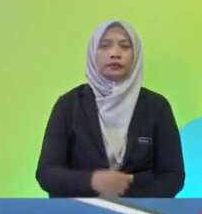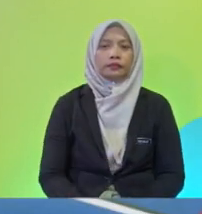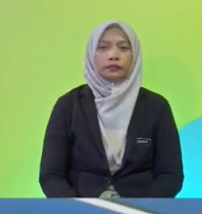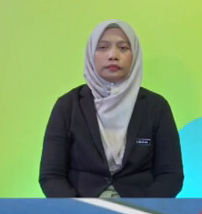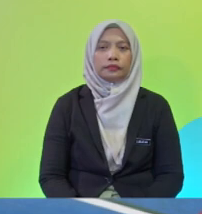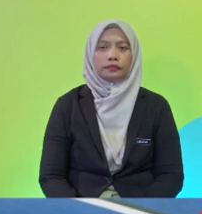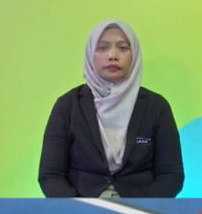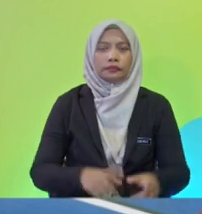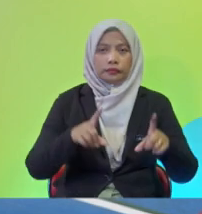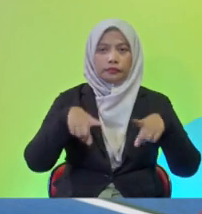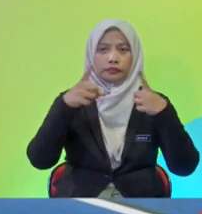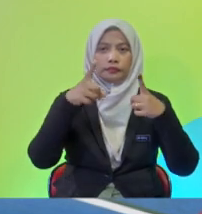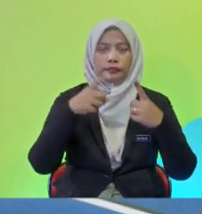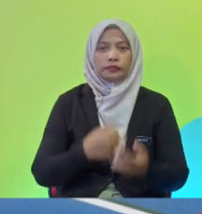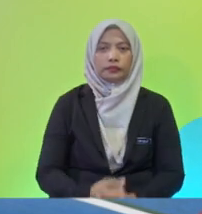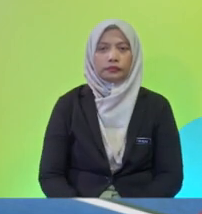Okey, go.